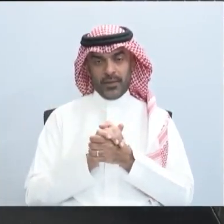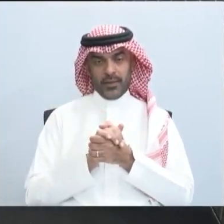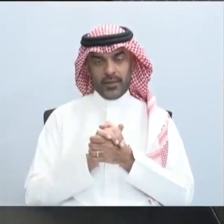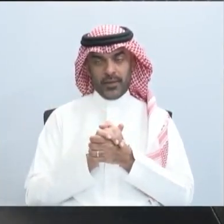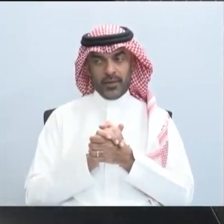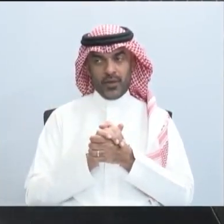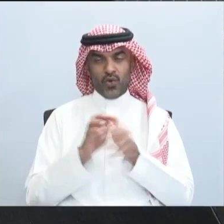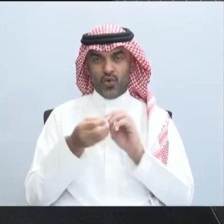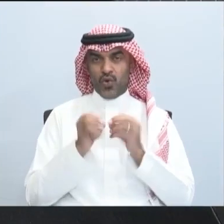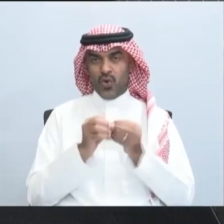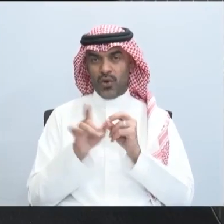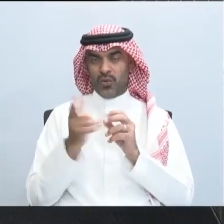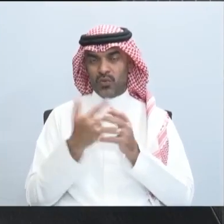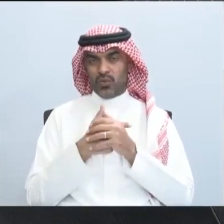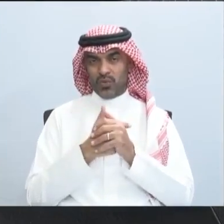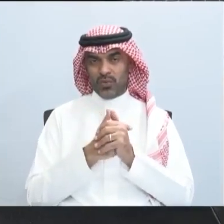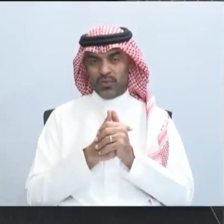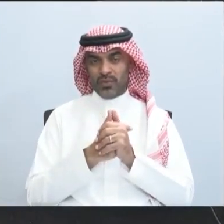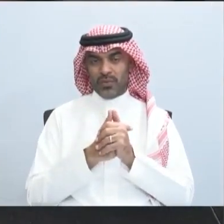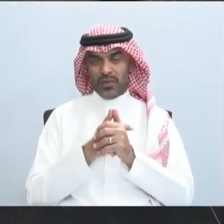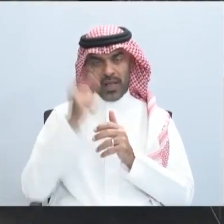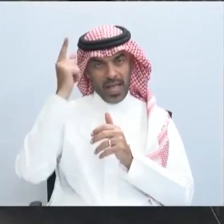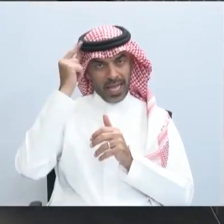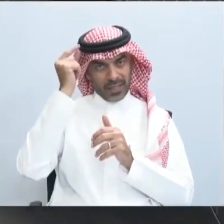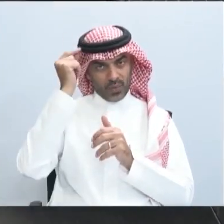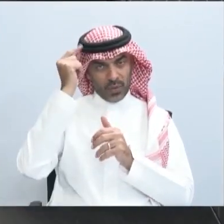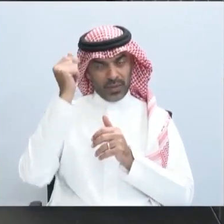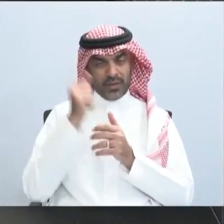لونه اسود